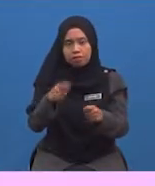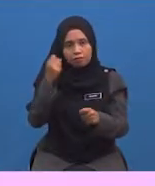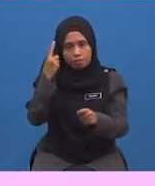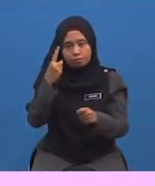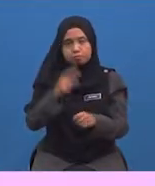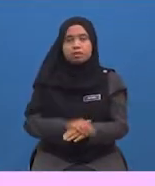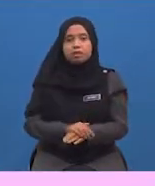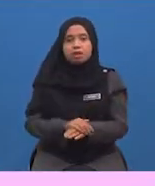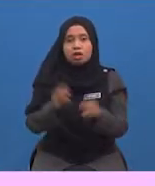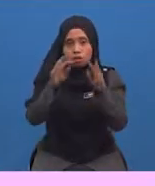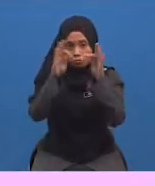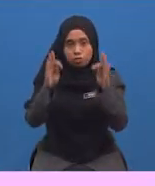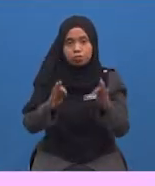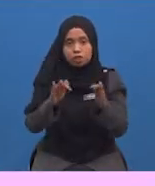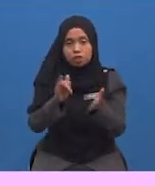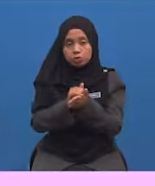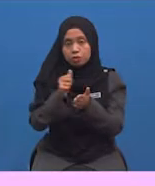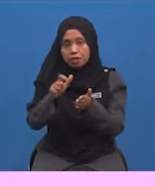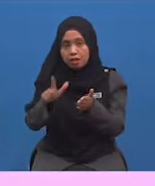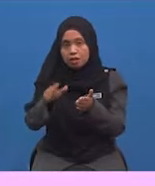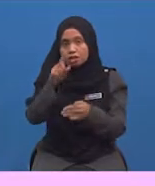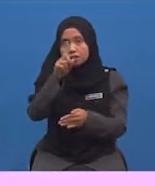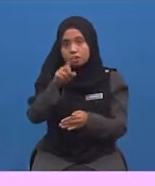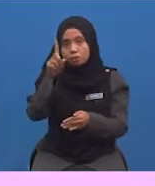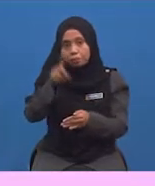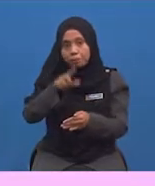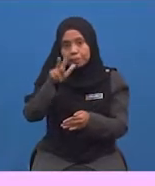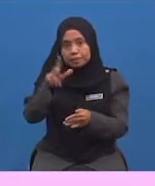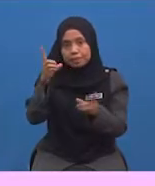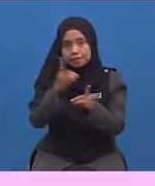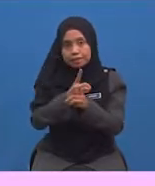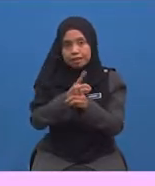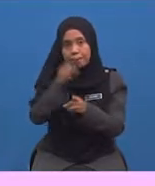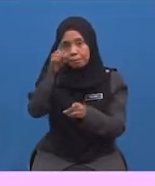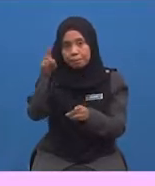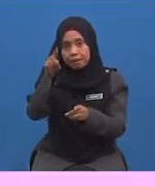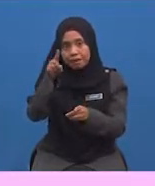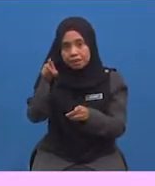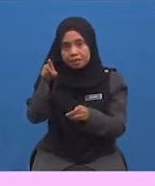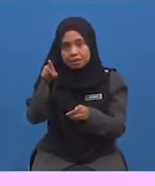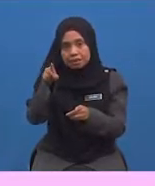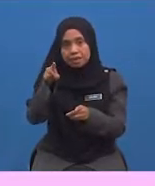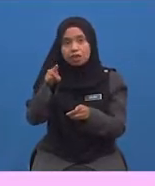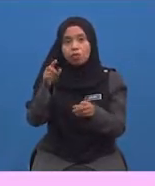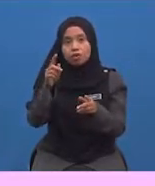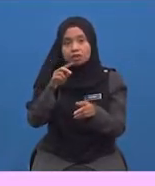Ya, rumus isi padu kon ialah 1/3 darab pi, j kuasa